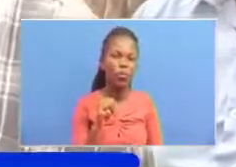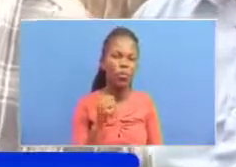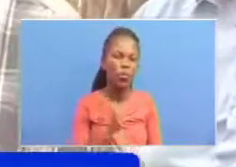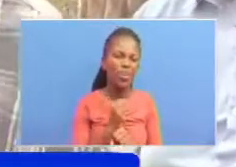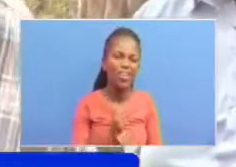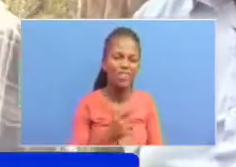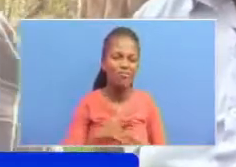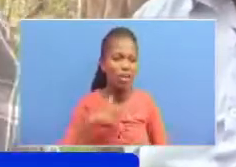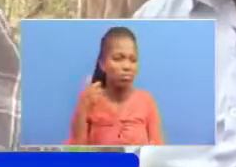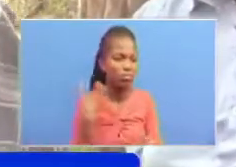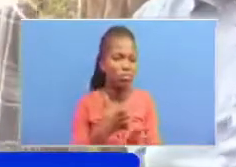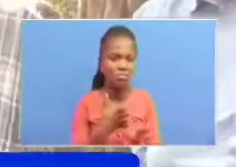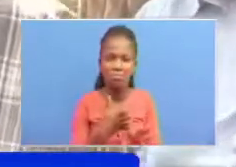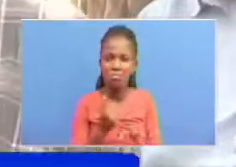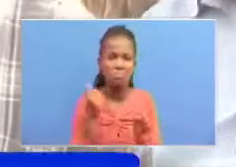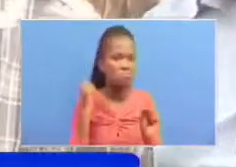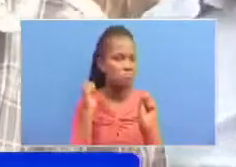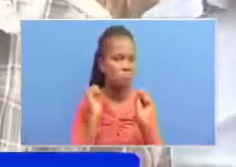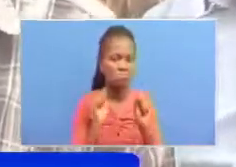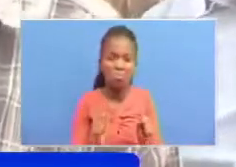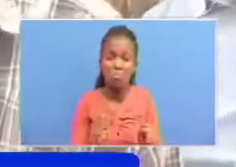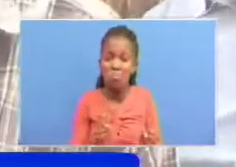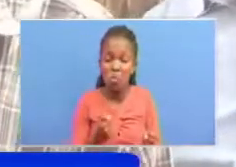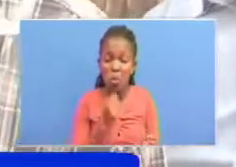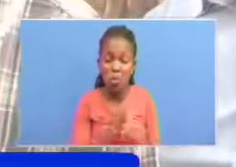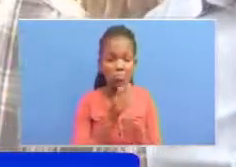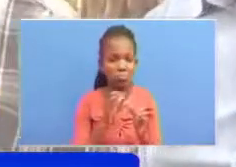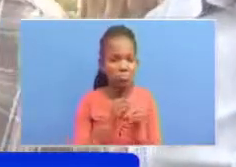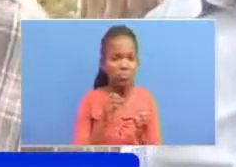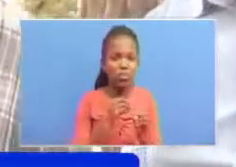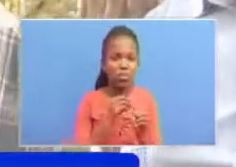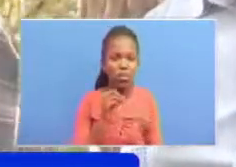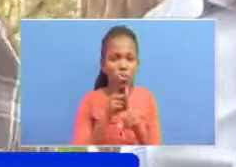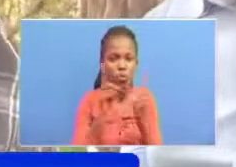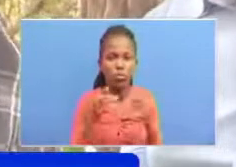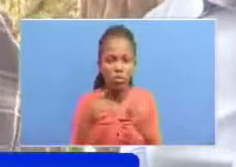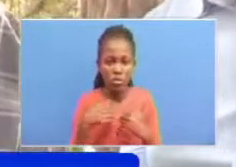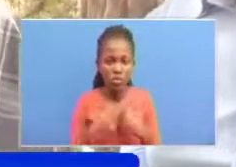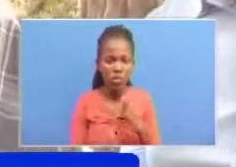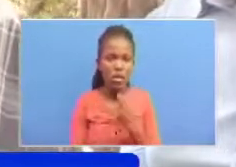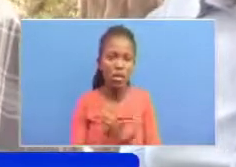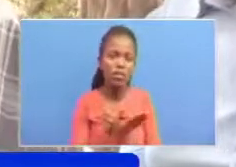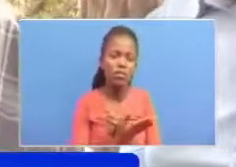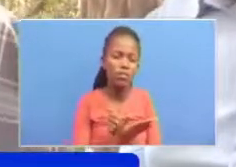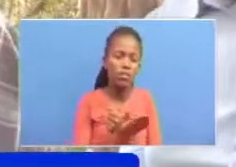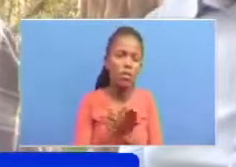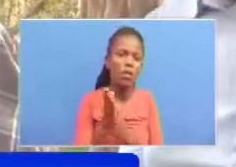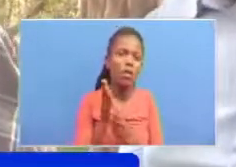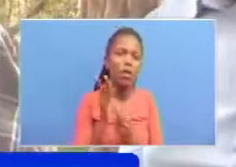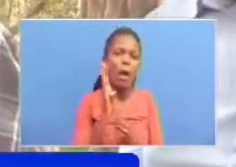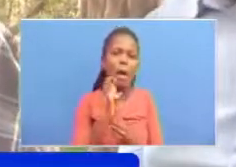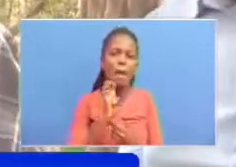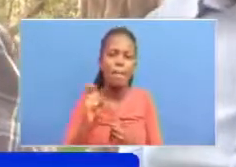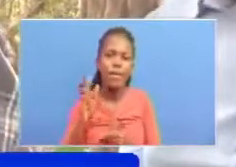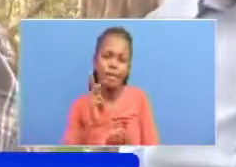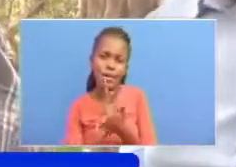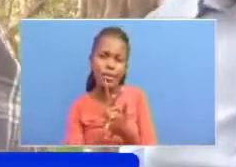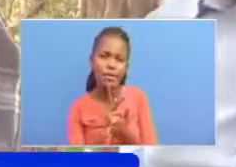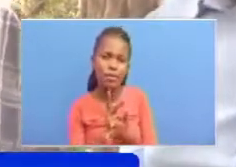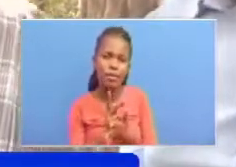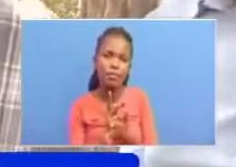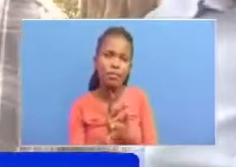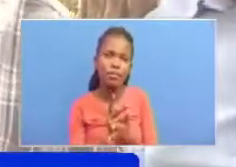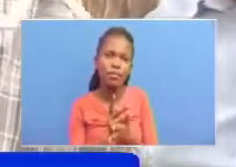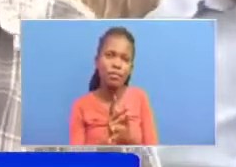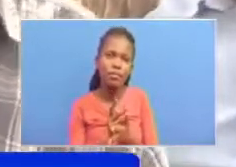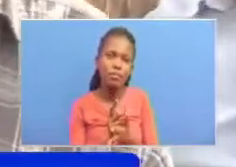weza kuthia matatona kwanika miatu ni makatu kula je makulio mwetu thuthia tulike miatu ni na serikali ya je tuwe